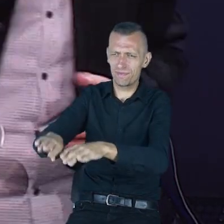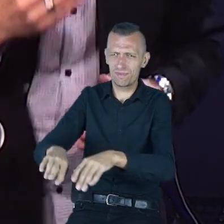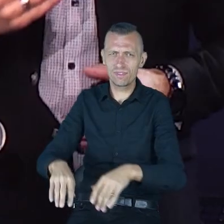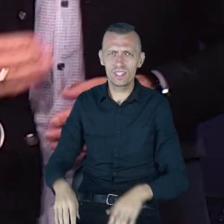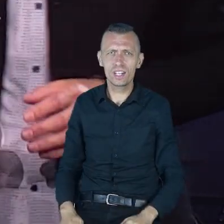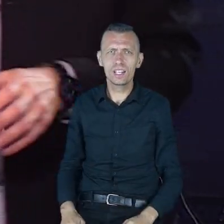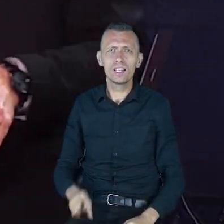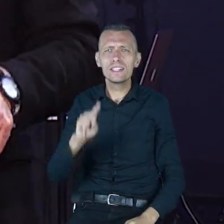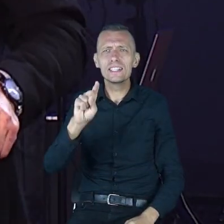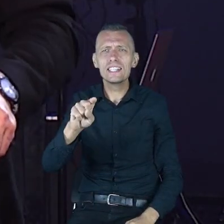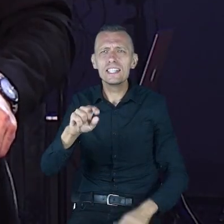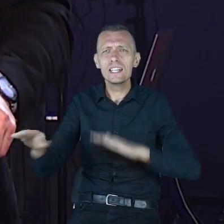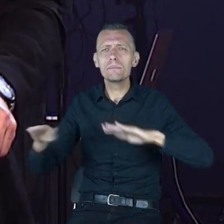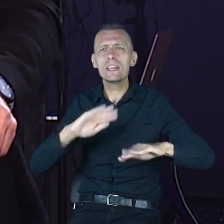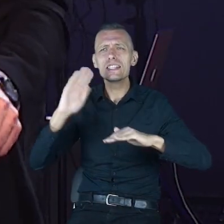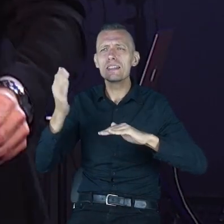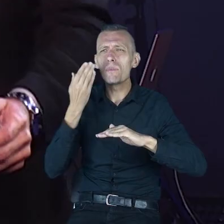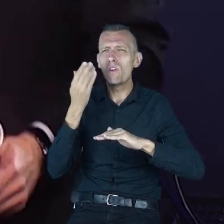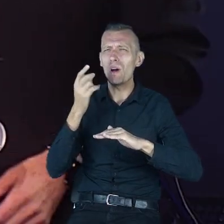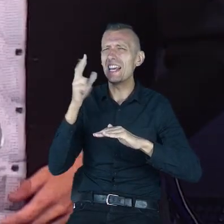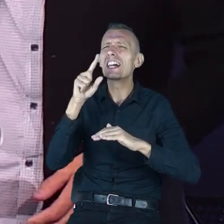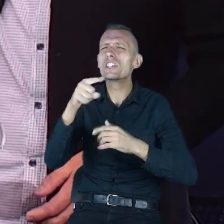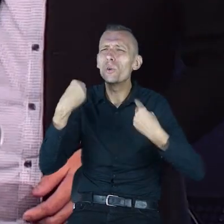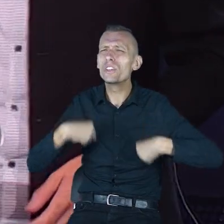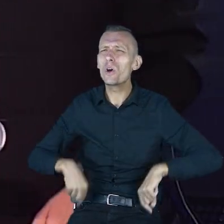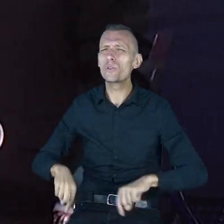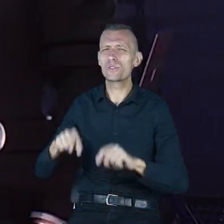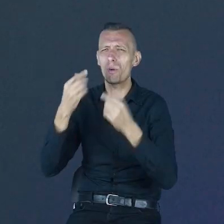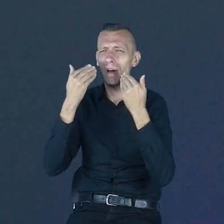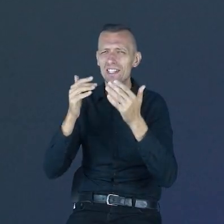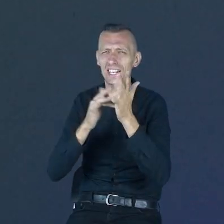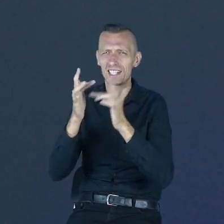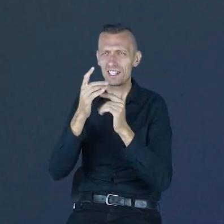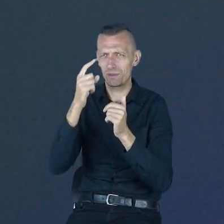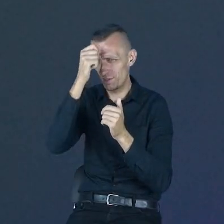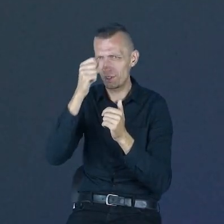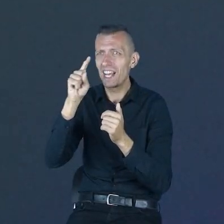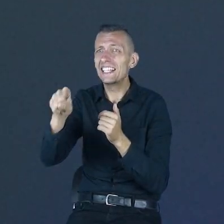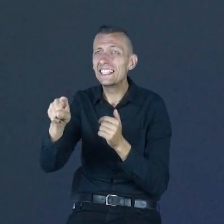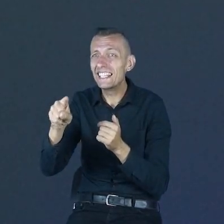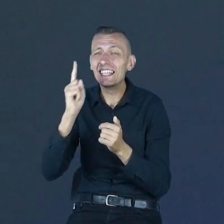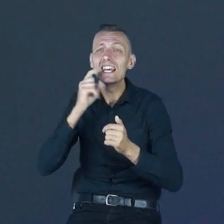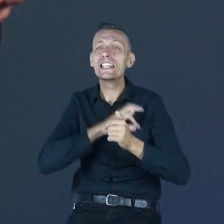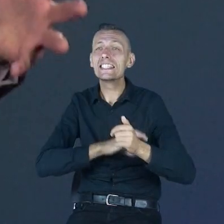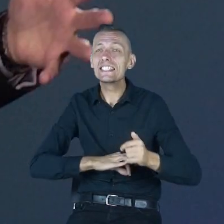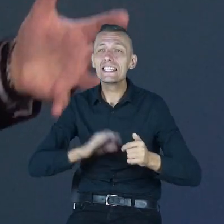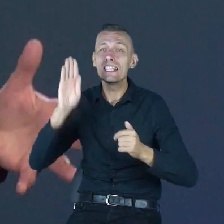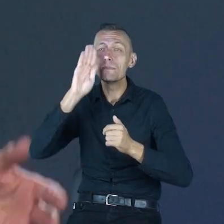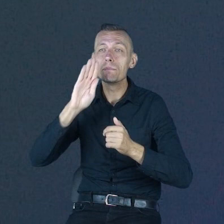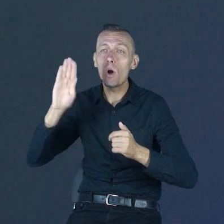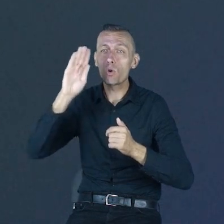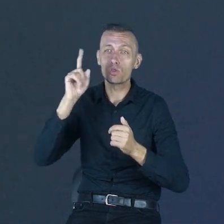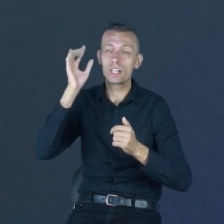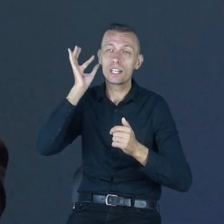kim jesteś w Jezusie Chrystusie. Uznaj to, że jesteś córką Bożą i Bożym Synem i że z tego wynikają pewne typy działań